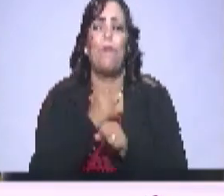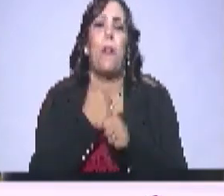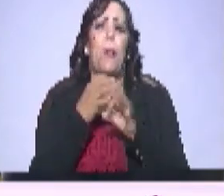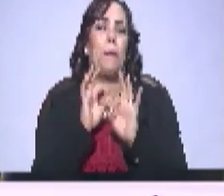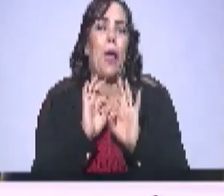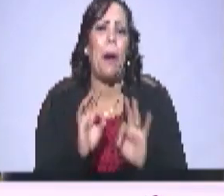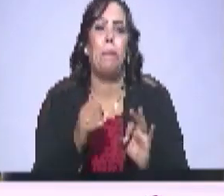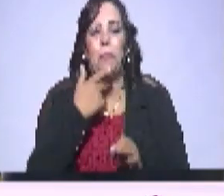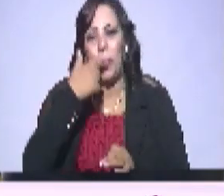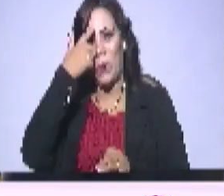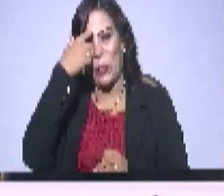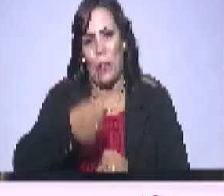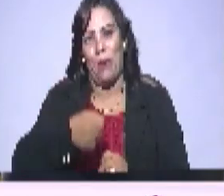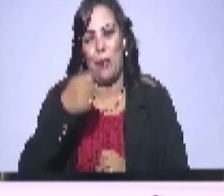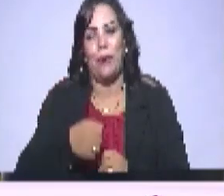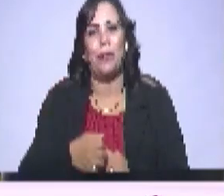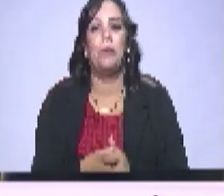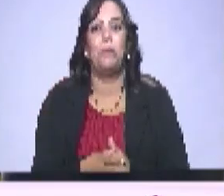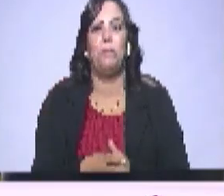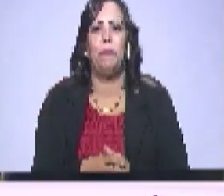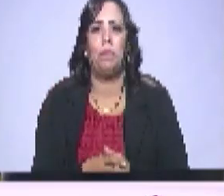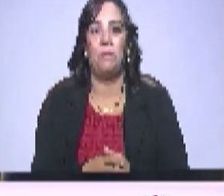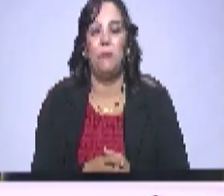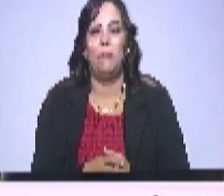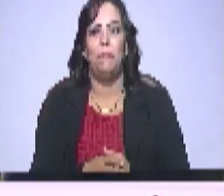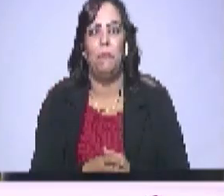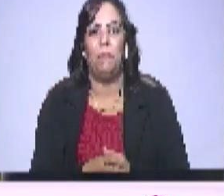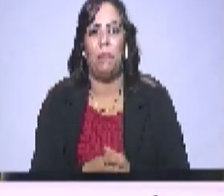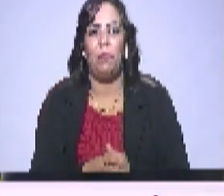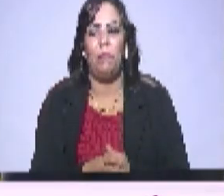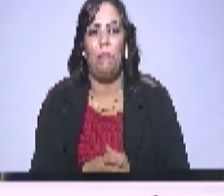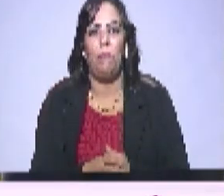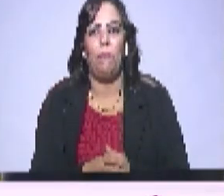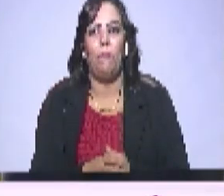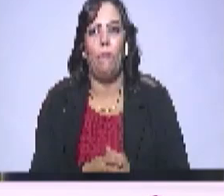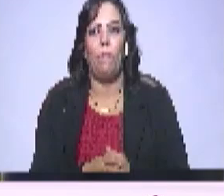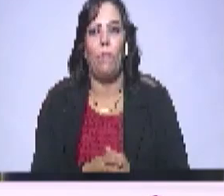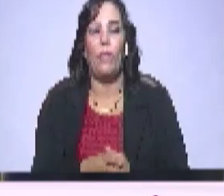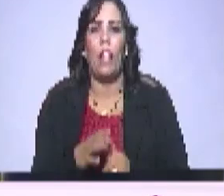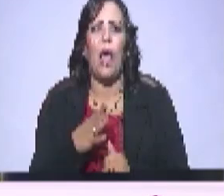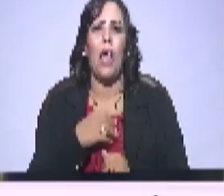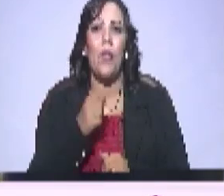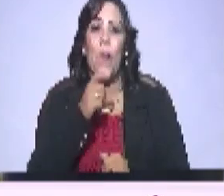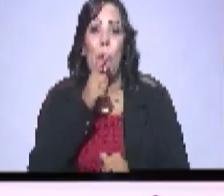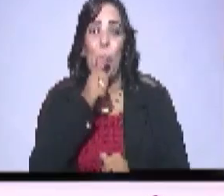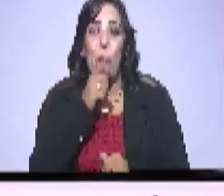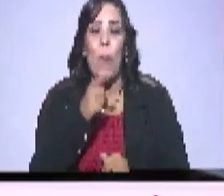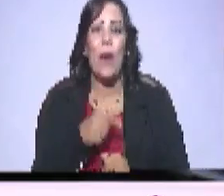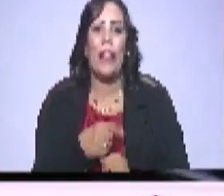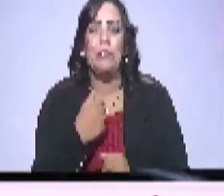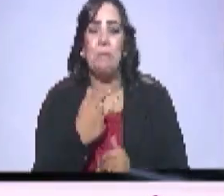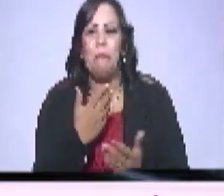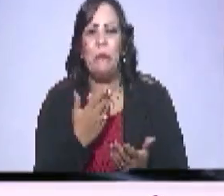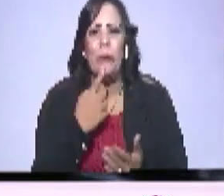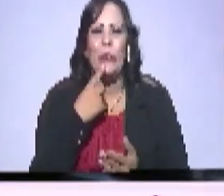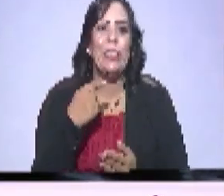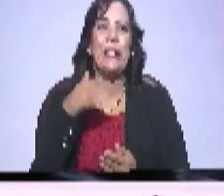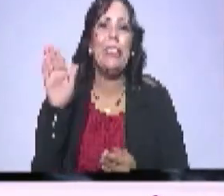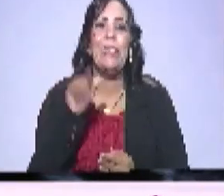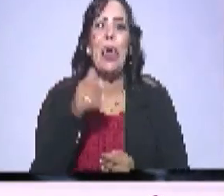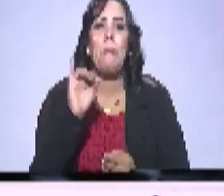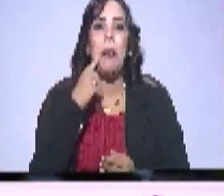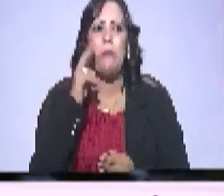يخليكي، كل سنة وحضرتك طيبة. إزيك يا أقول لك يا دكتور، مش هقول لك يا شيف. سامح سامح.